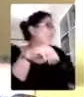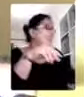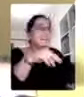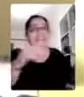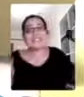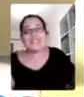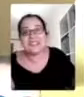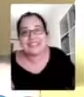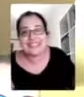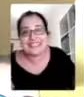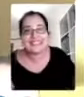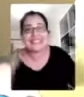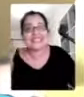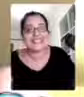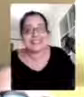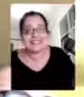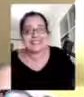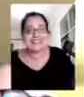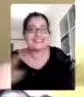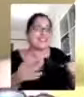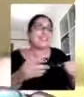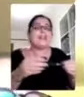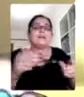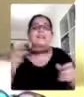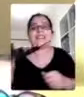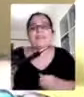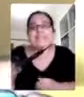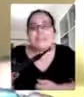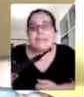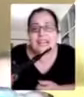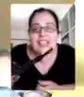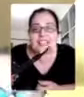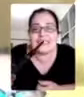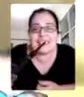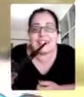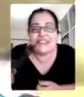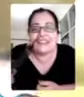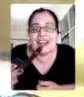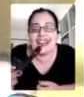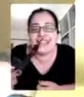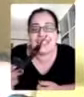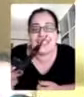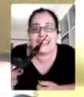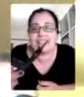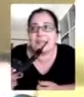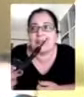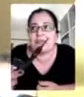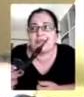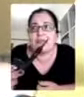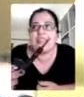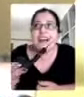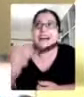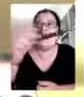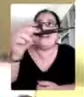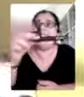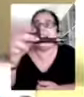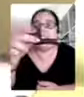olmadı. Keşke olsaydı. Keşke Dunhill olsaydı. Bu şey gibi simyacılıkla eşdeğer gibi